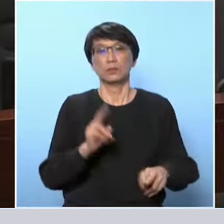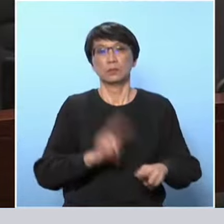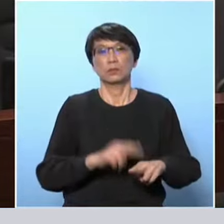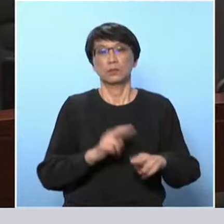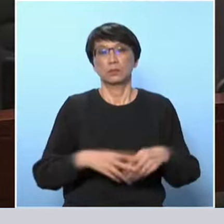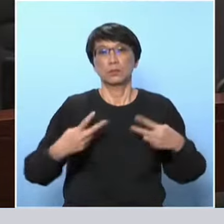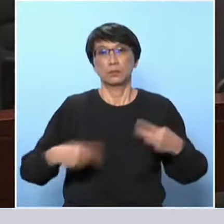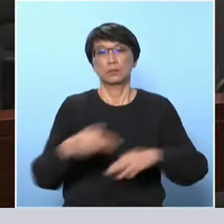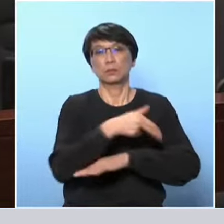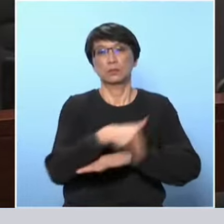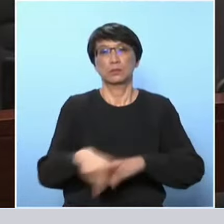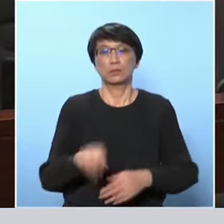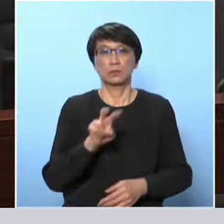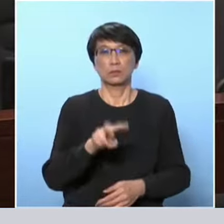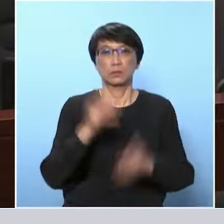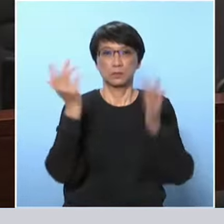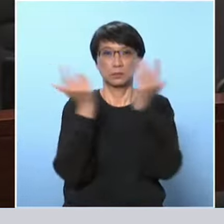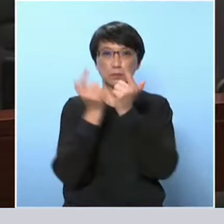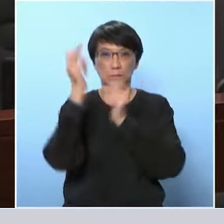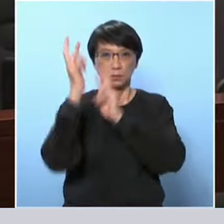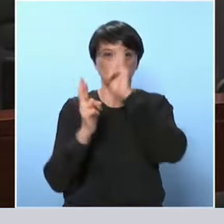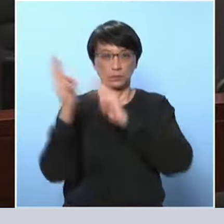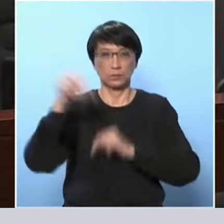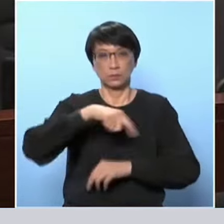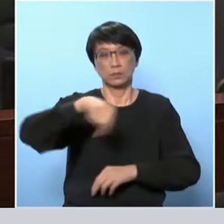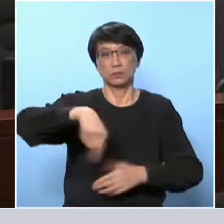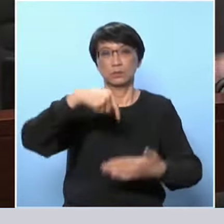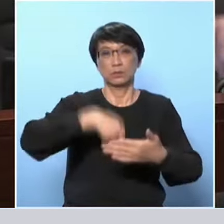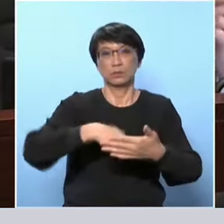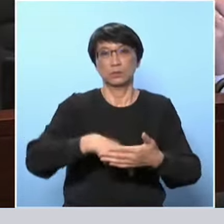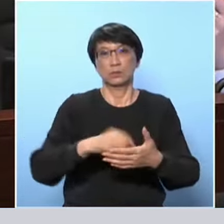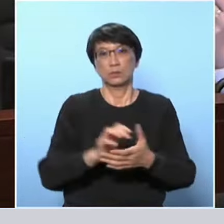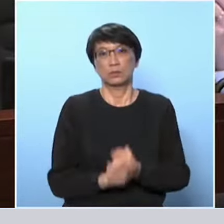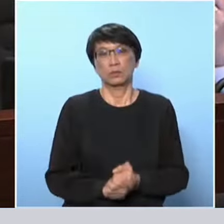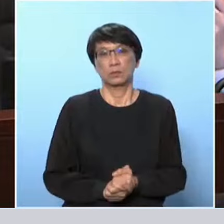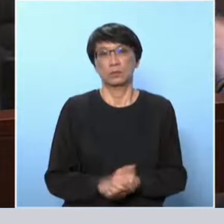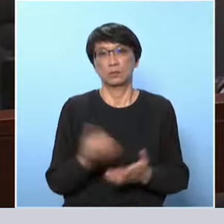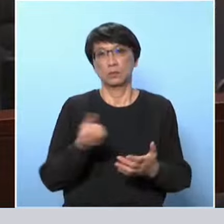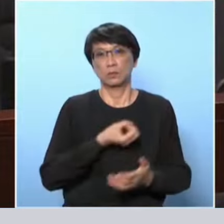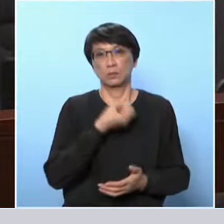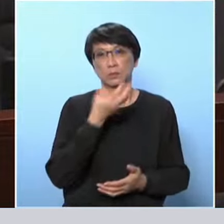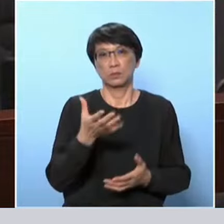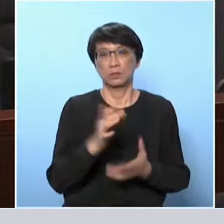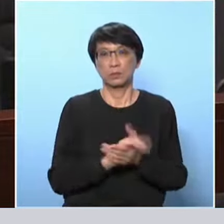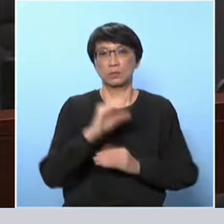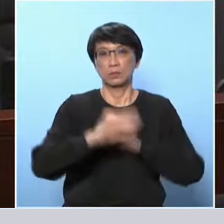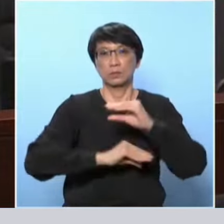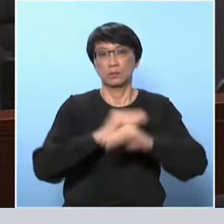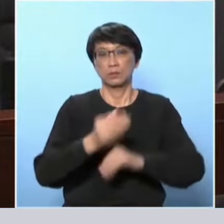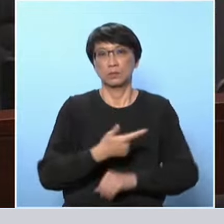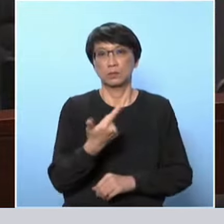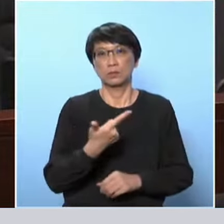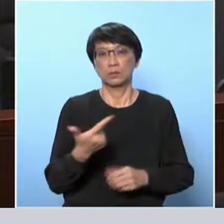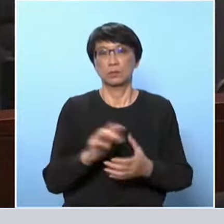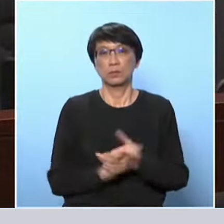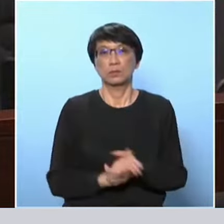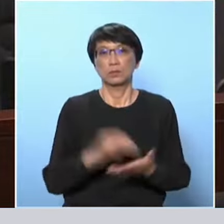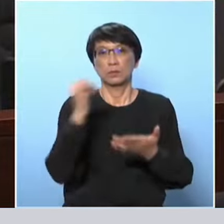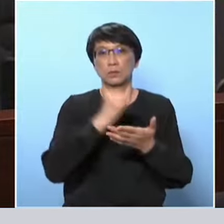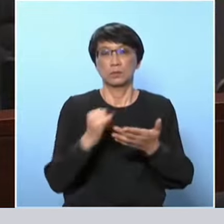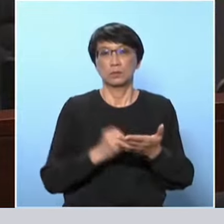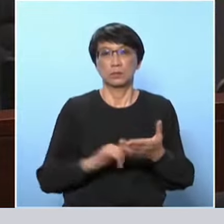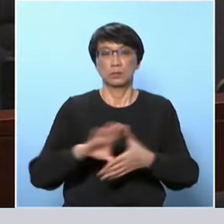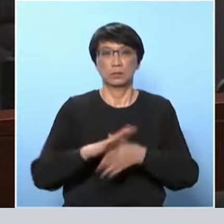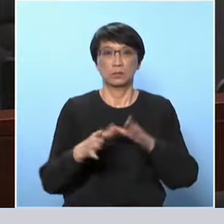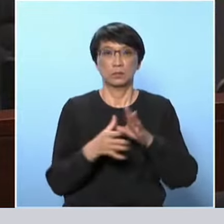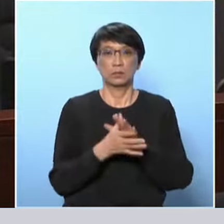略。咁我留意到北部都會區嘅行動綱領裏邊咧，亦都係提到會建設多元藝文康樂嘅